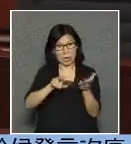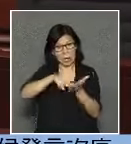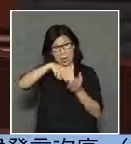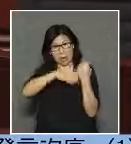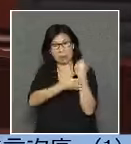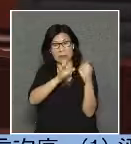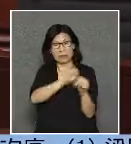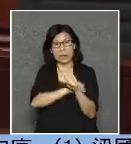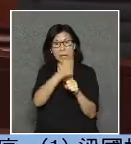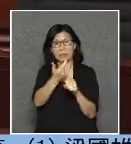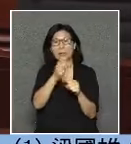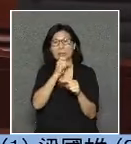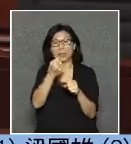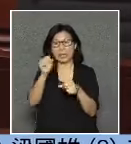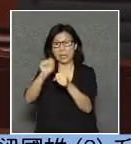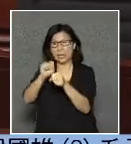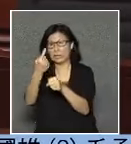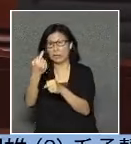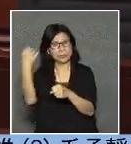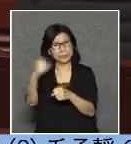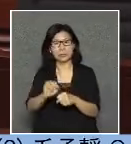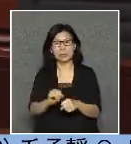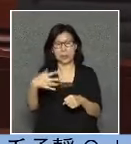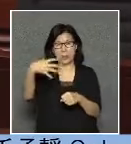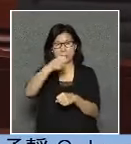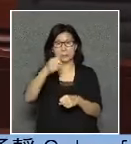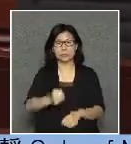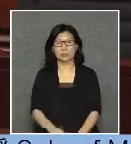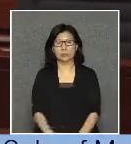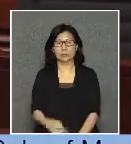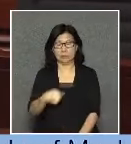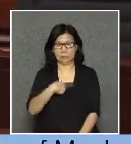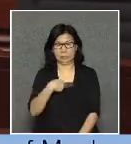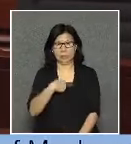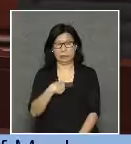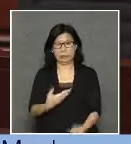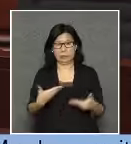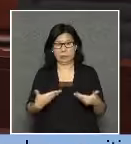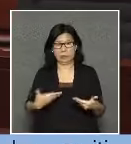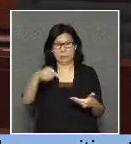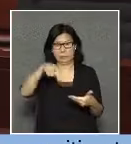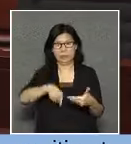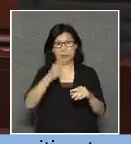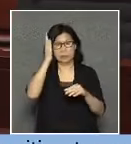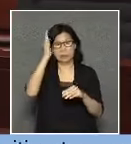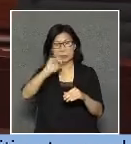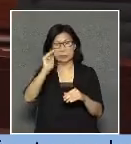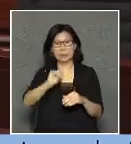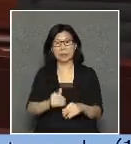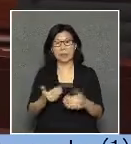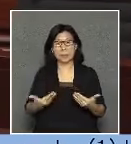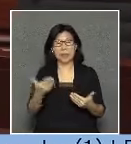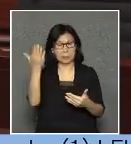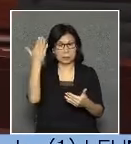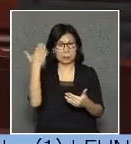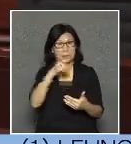個都嫌太多。主席，本人在這裡很希望藉著過去